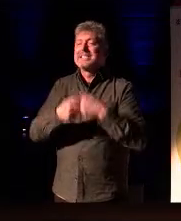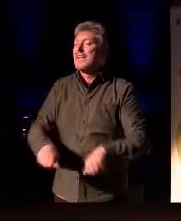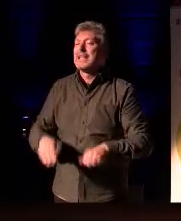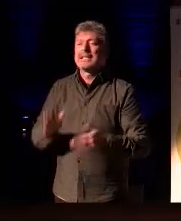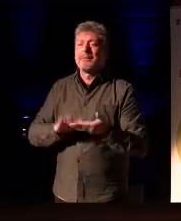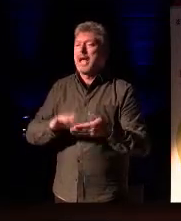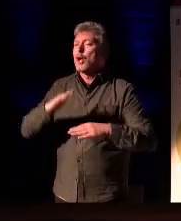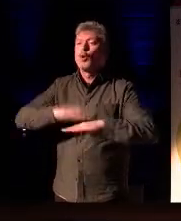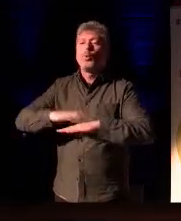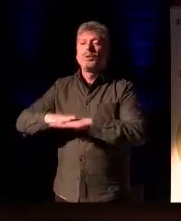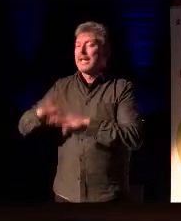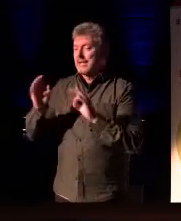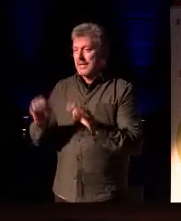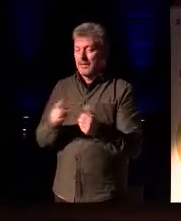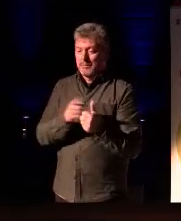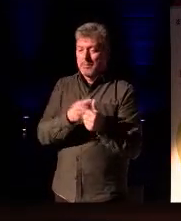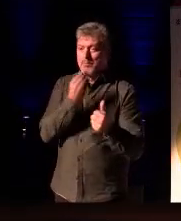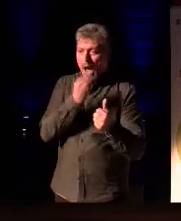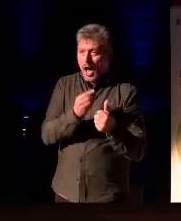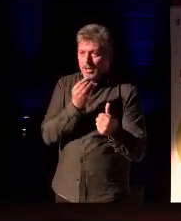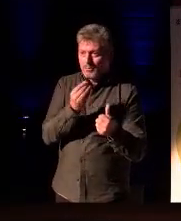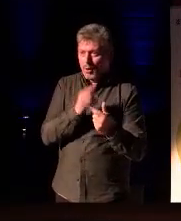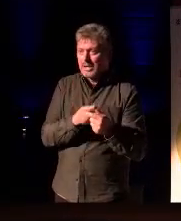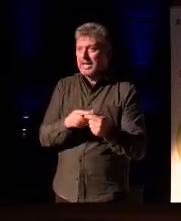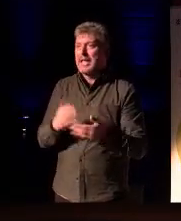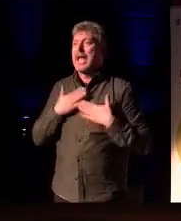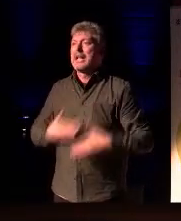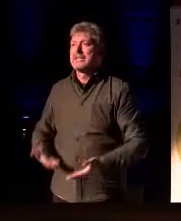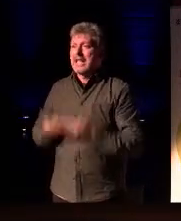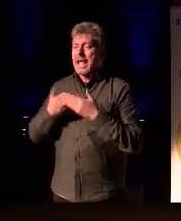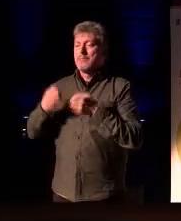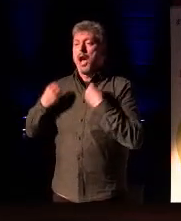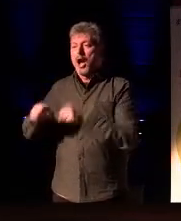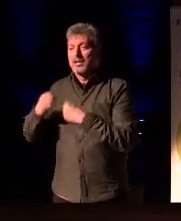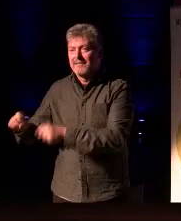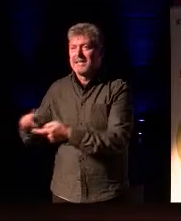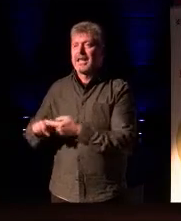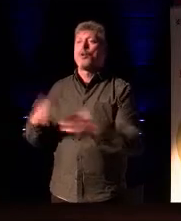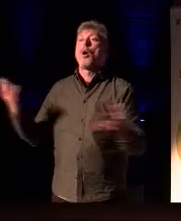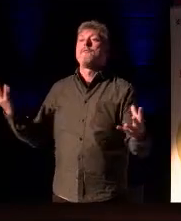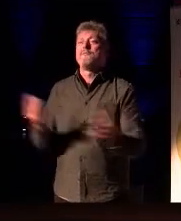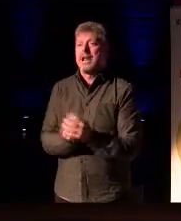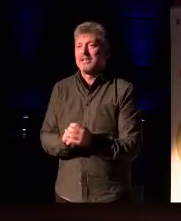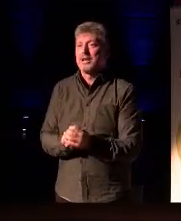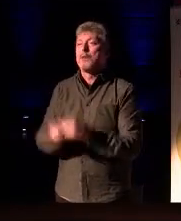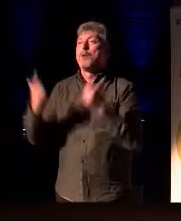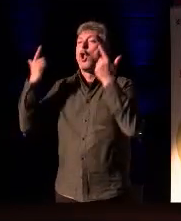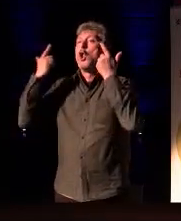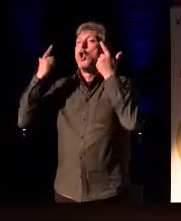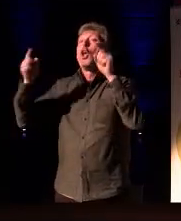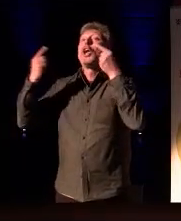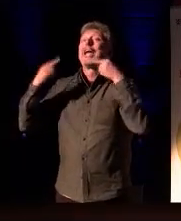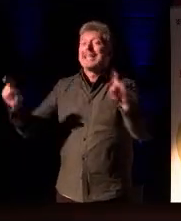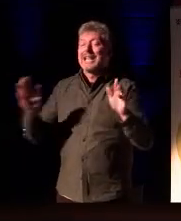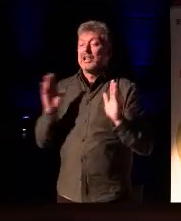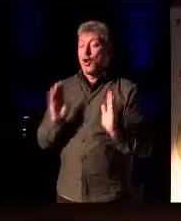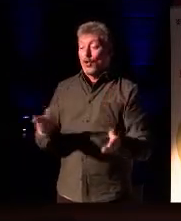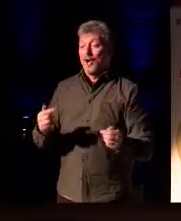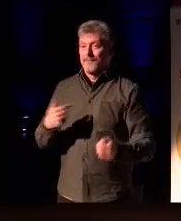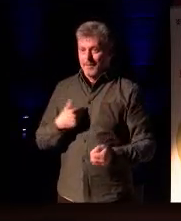tingene. Mat, måltid, helsehjelp, aktivitet og fellesskap. Lykke til, og takk for meg.